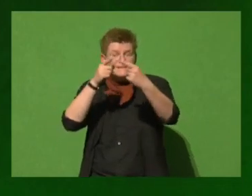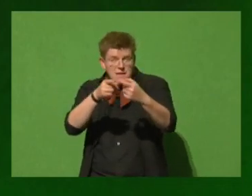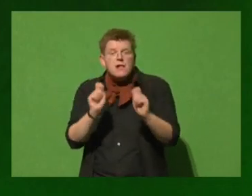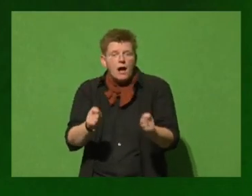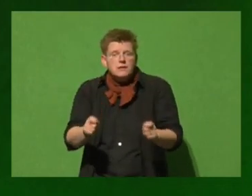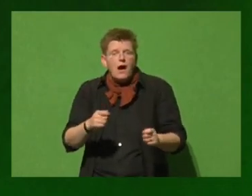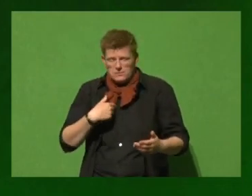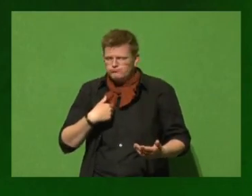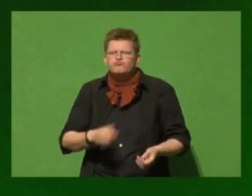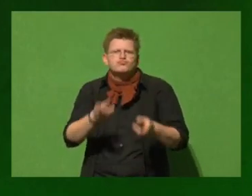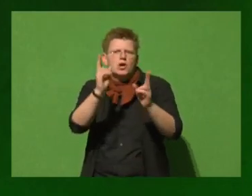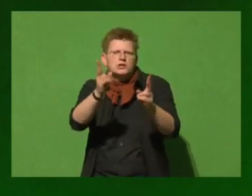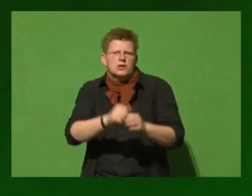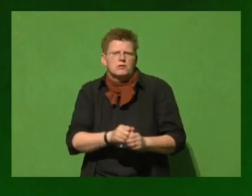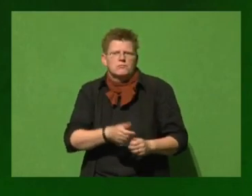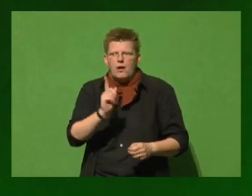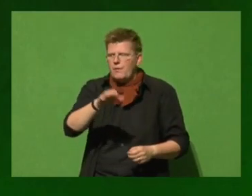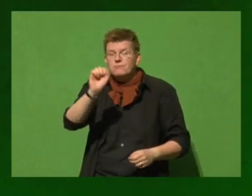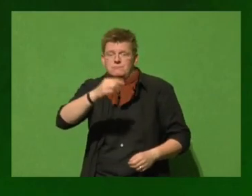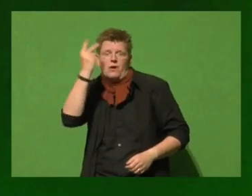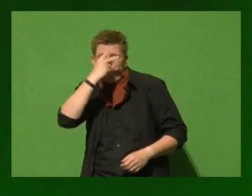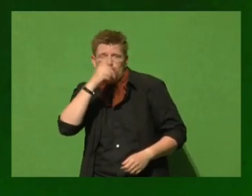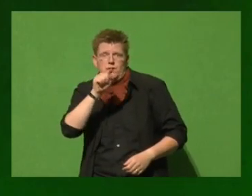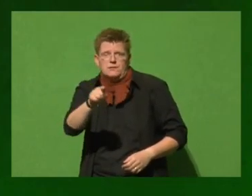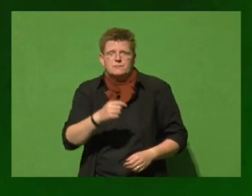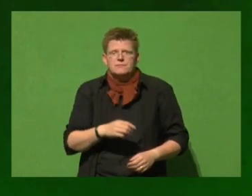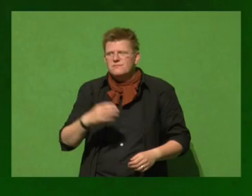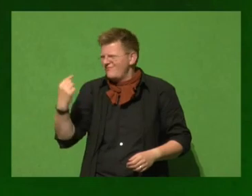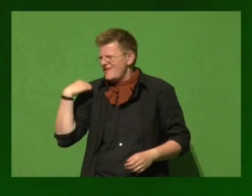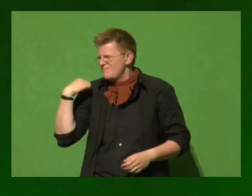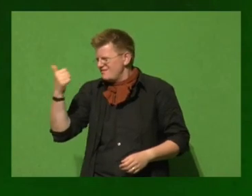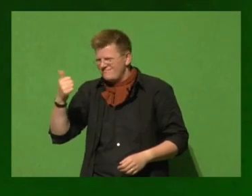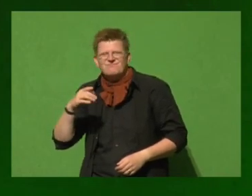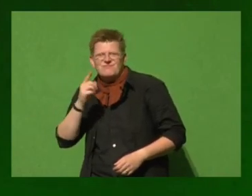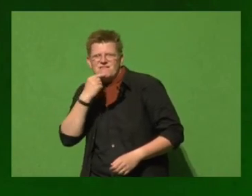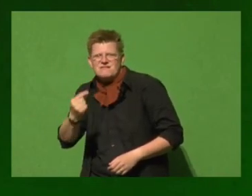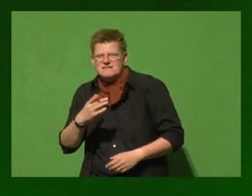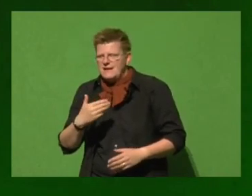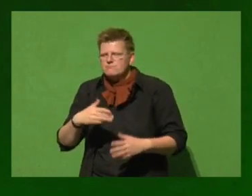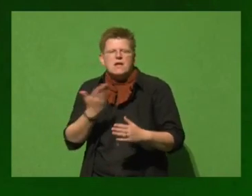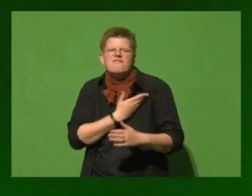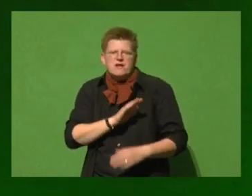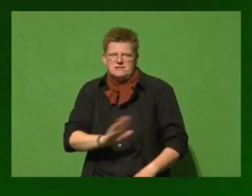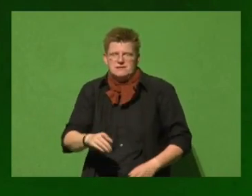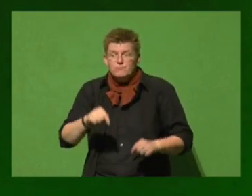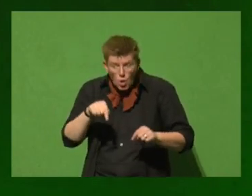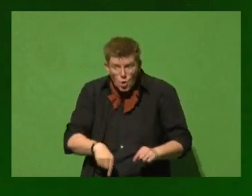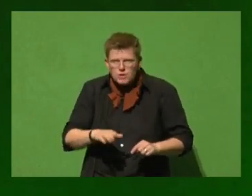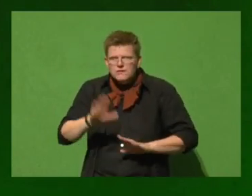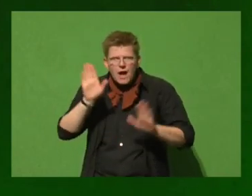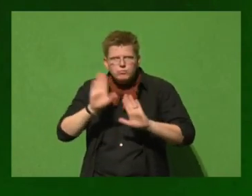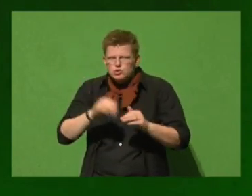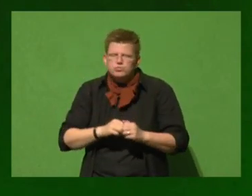verstehe ich auch die Bedenken des Kollegen, der eben gesagt hat, warum er das so nicht will. Ich schlage vor, den Punkt, die Abstimmung heute hier zu vertagen,